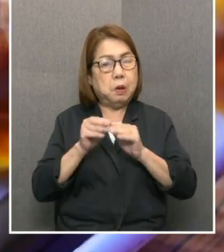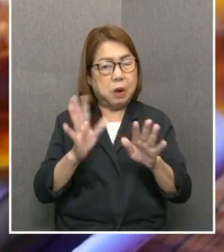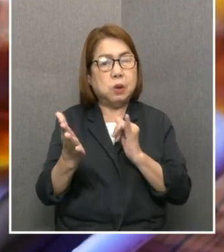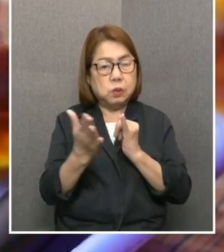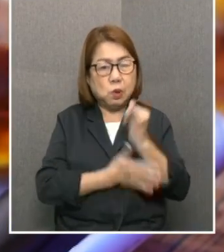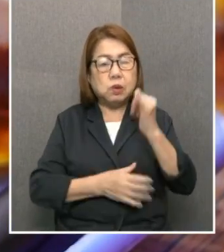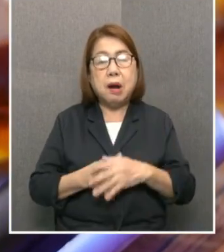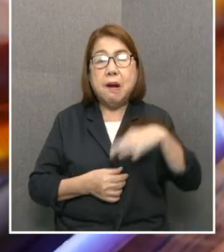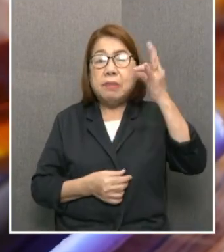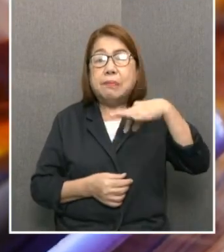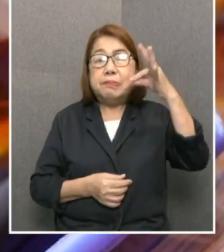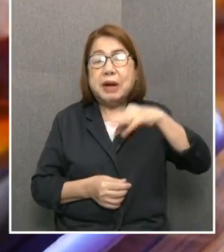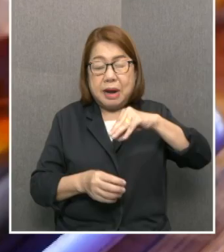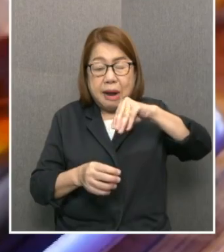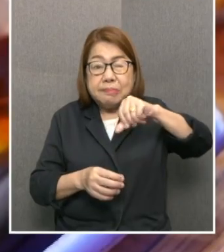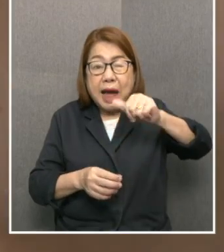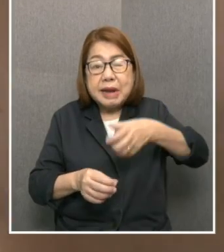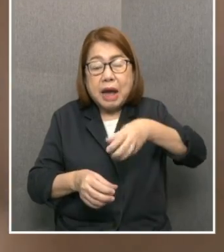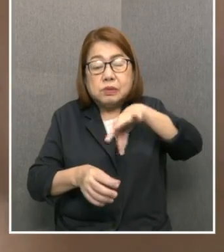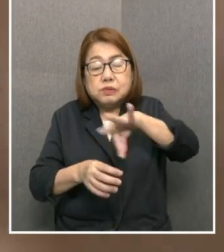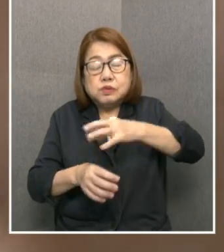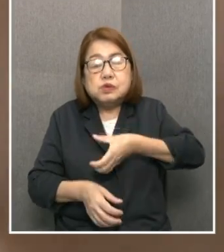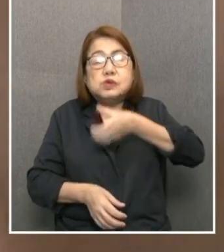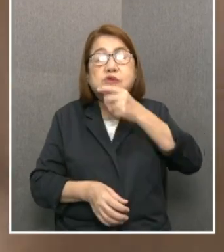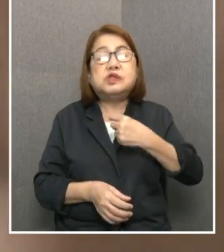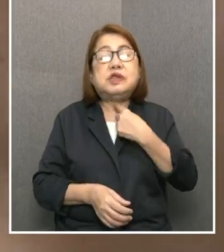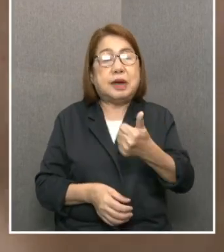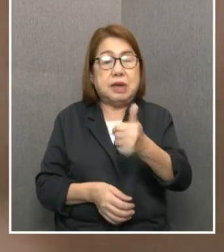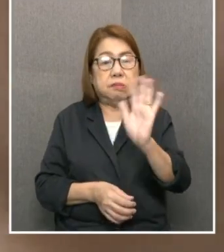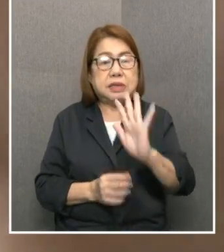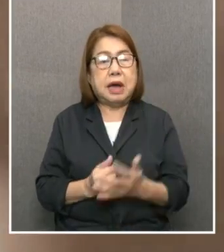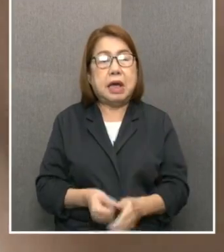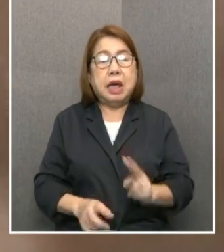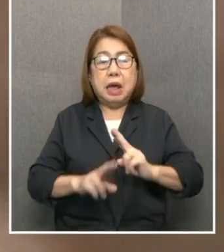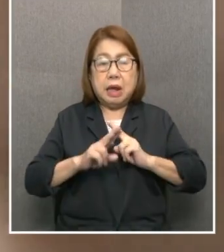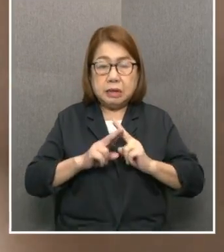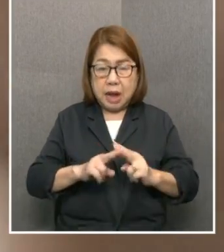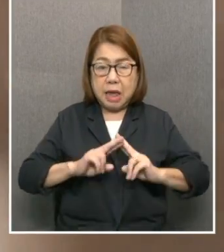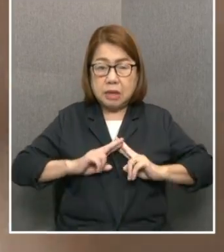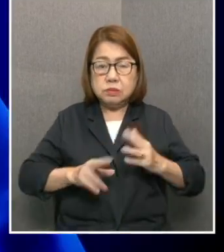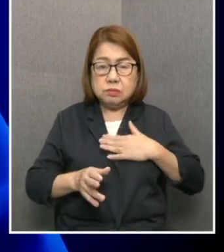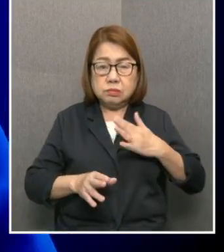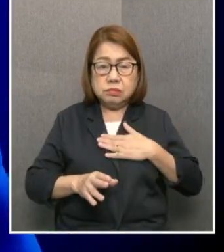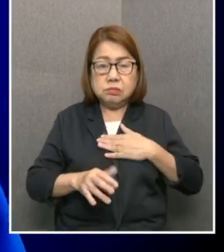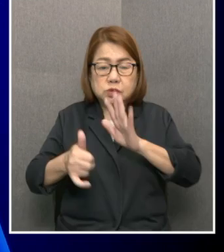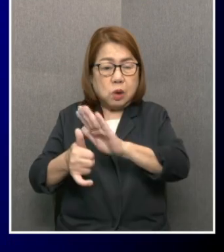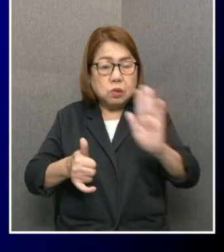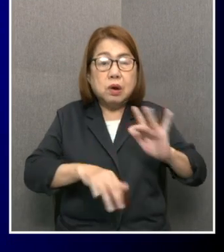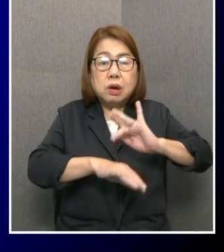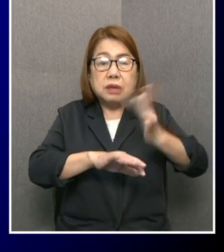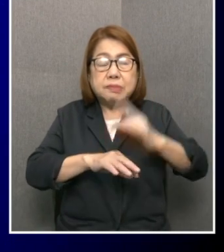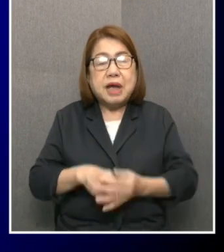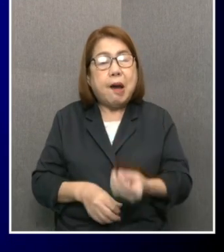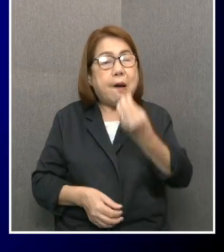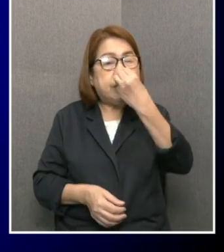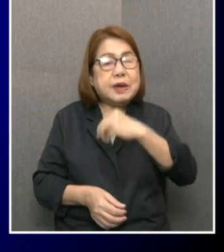ผึ้งผสมมะนาวไม่ช่วยทำให้เสียงดีเนื่องจากกลไกร่างกายเมื่อกลืนน้ำหรืออะไรเข้าไปบริเวณกล่องเสียงจะมี